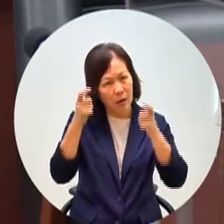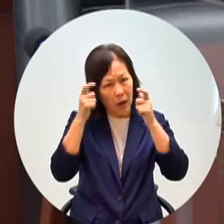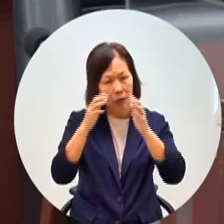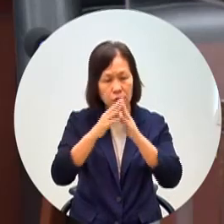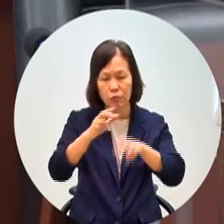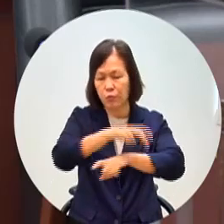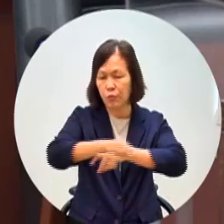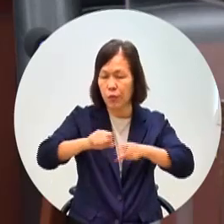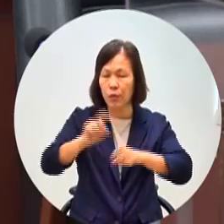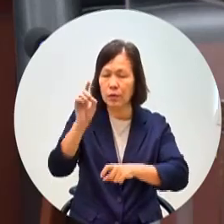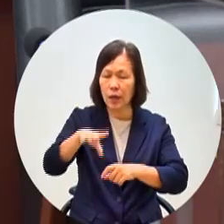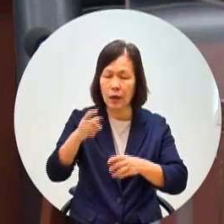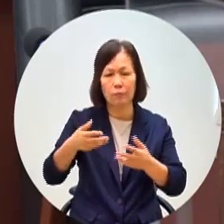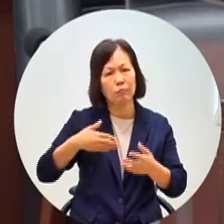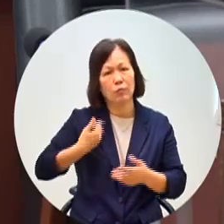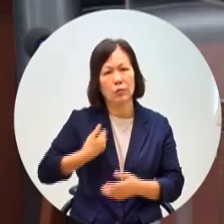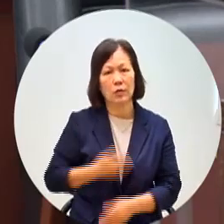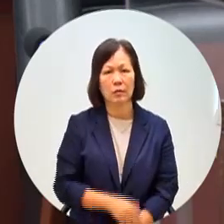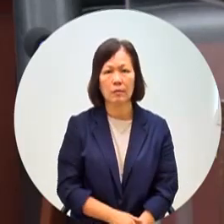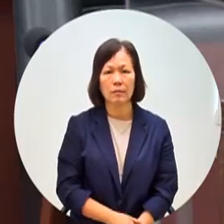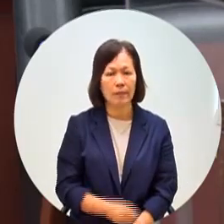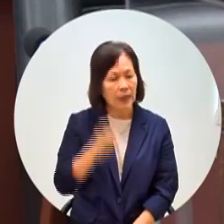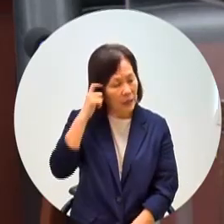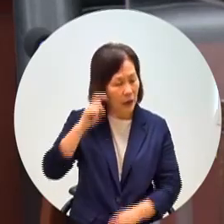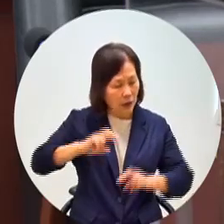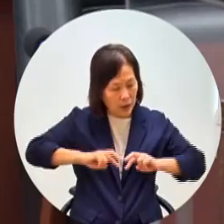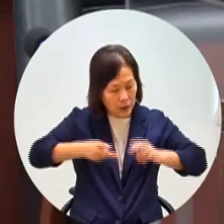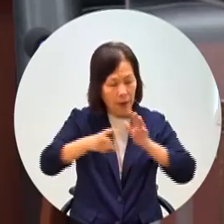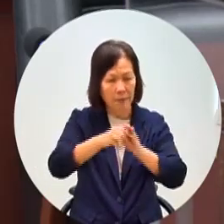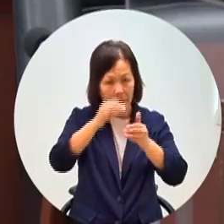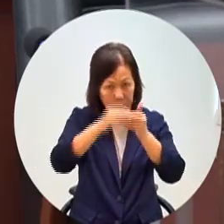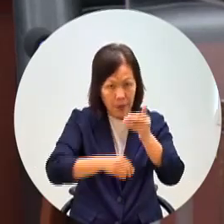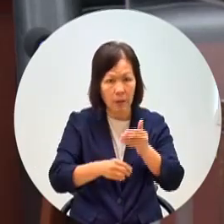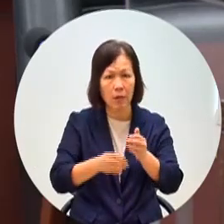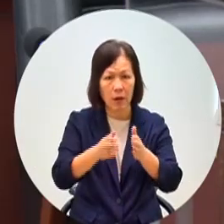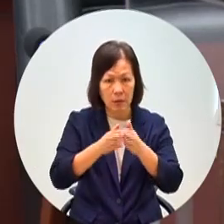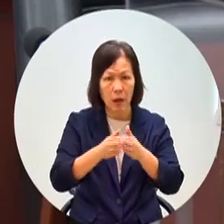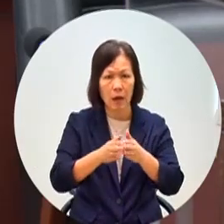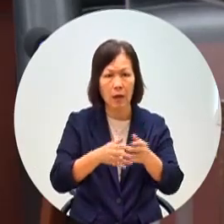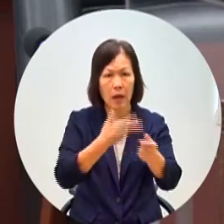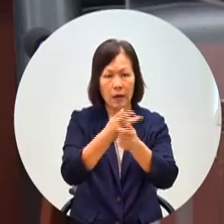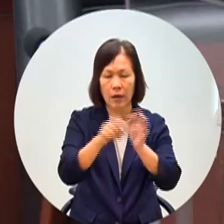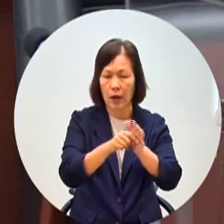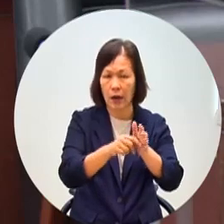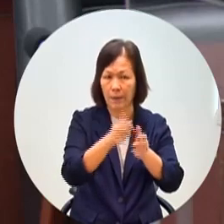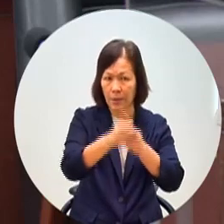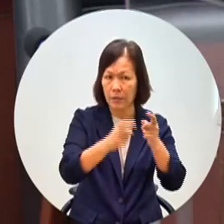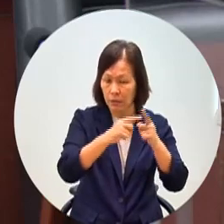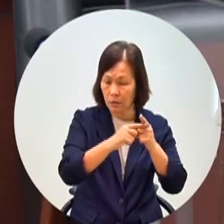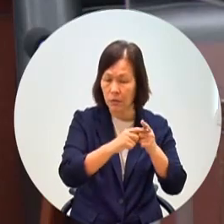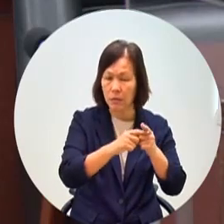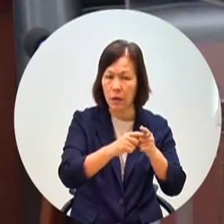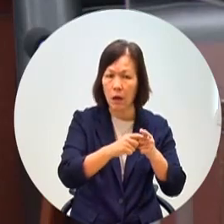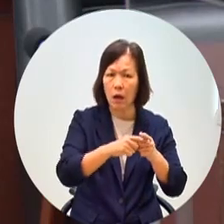规划在哪里，一直在提说要修改办法，不要让选手要去比赛